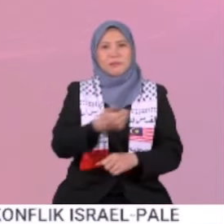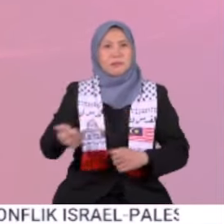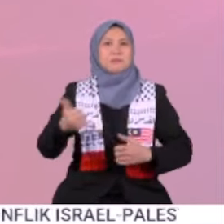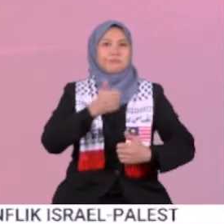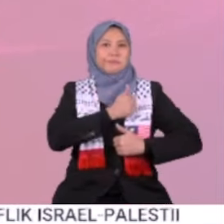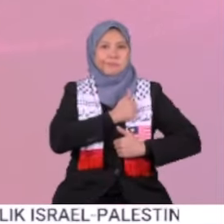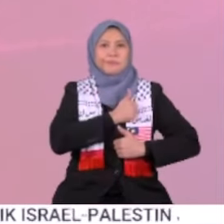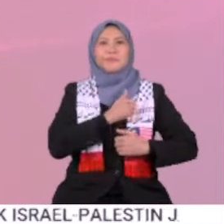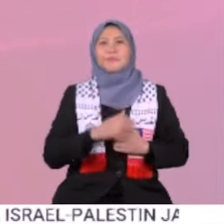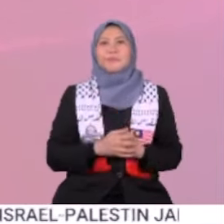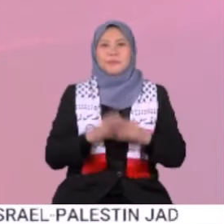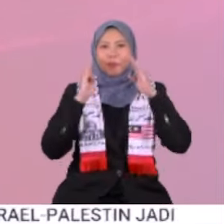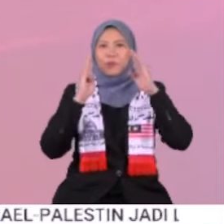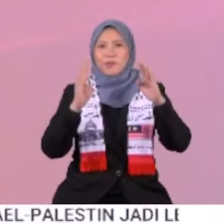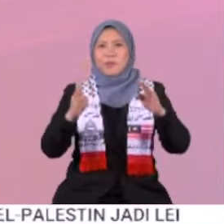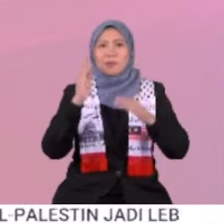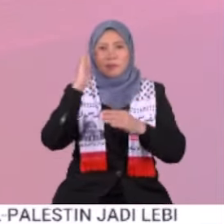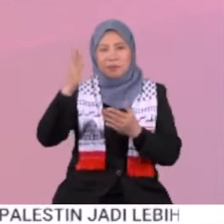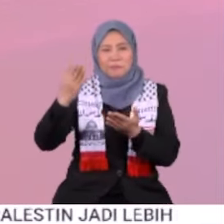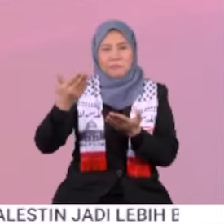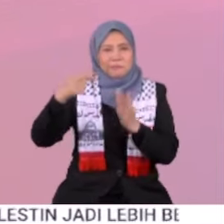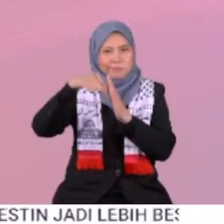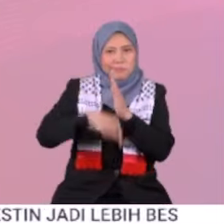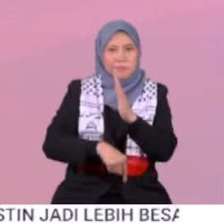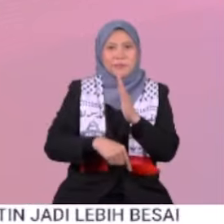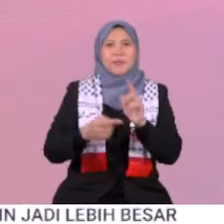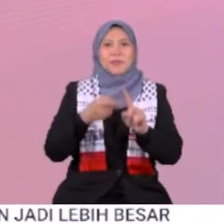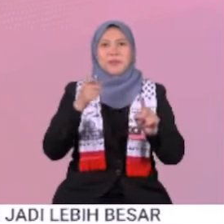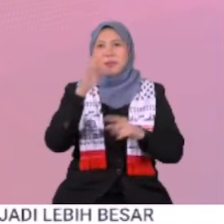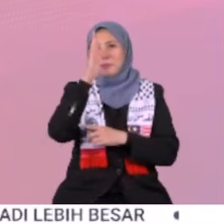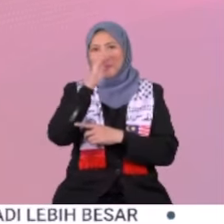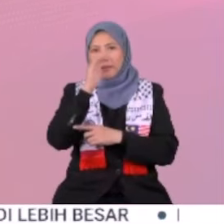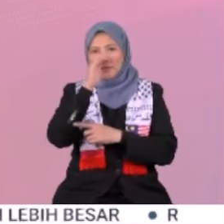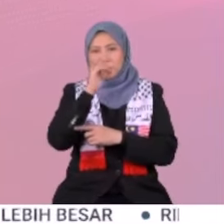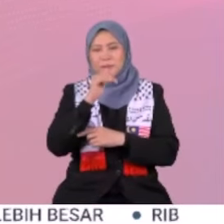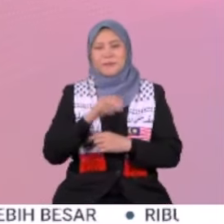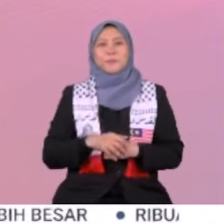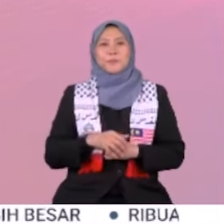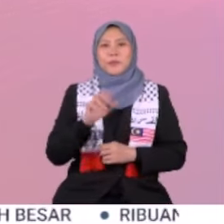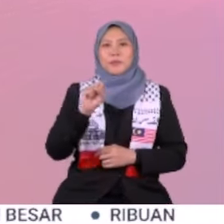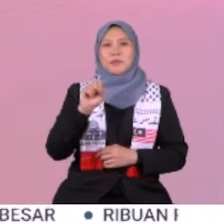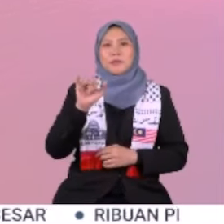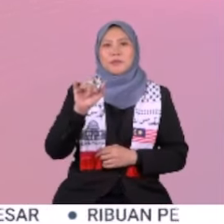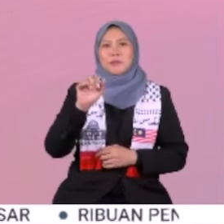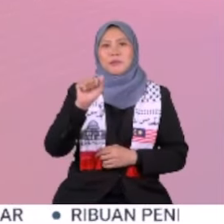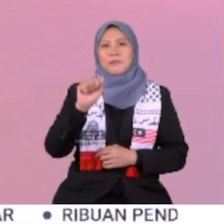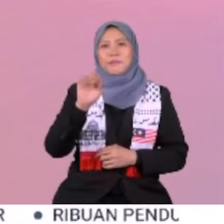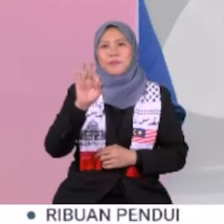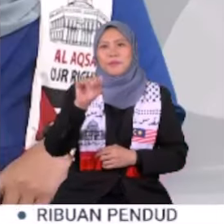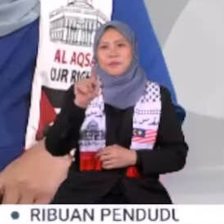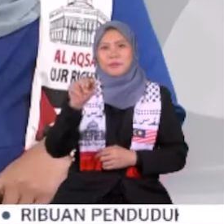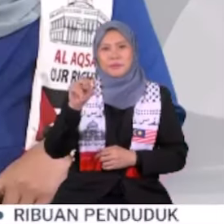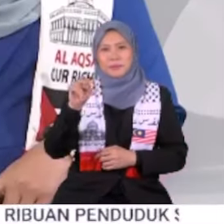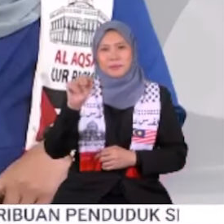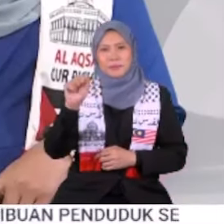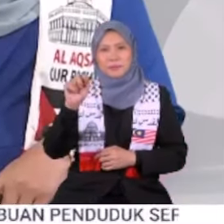ketenteraan. Fokus itu antara yang akan diperincikan lintas langsung dari Melaka bersama Nur Syafinah Sari. Finas?